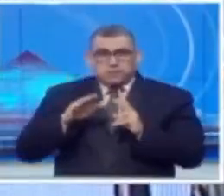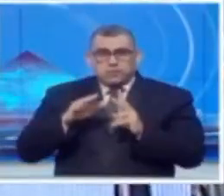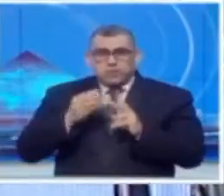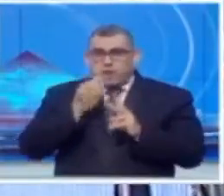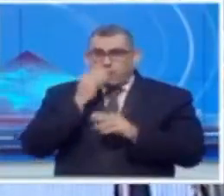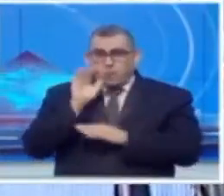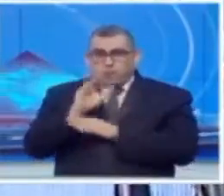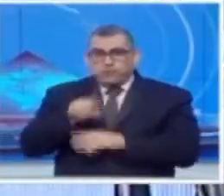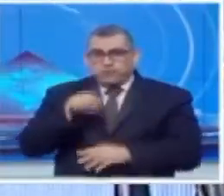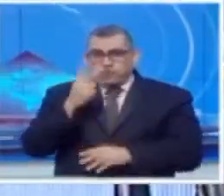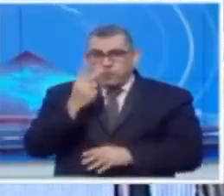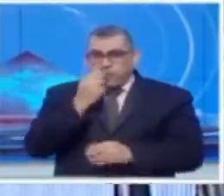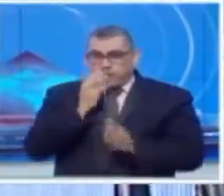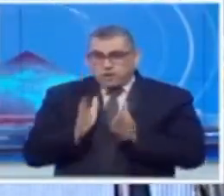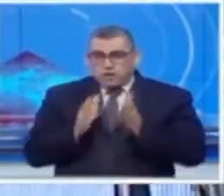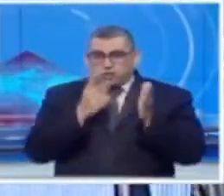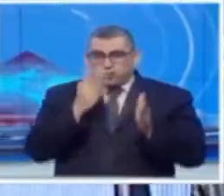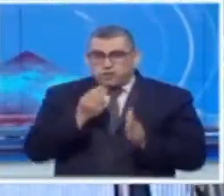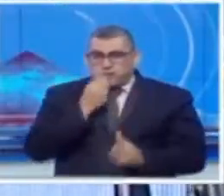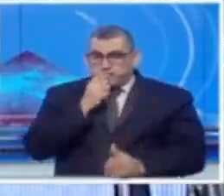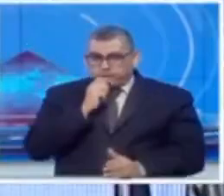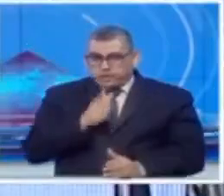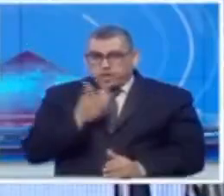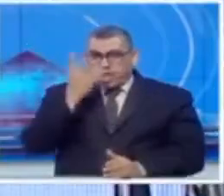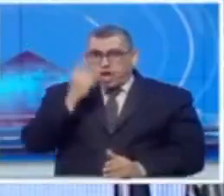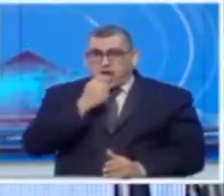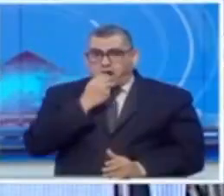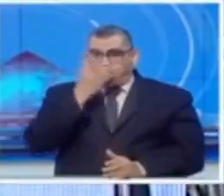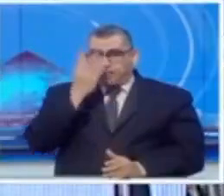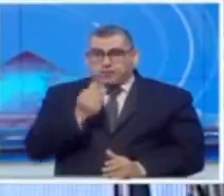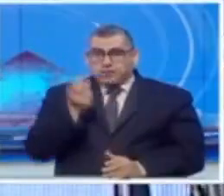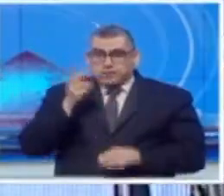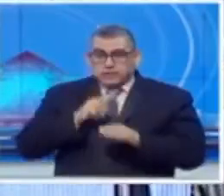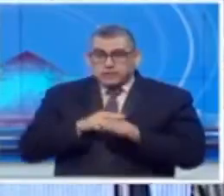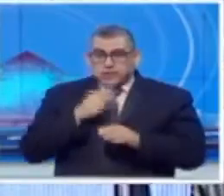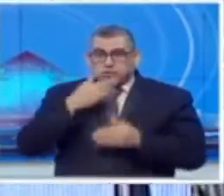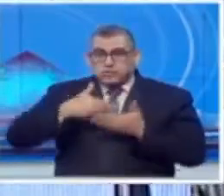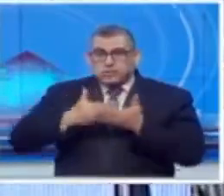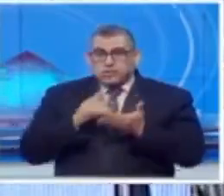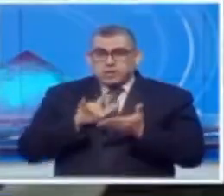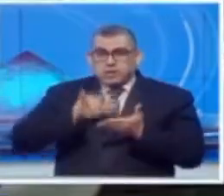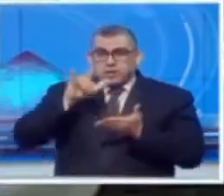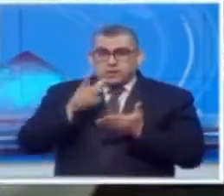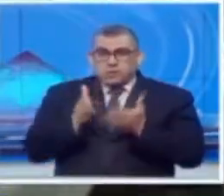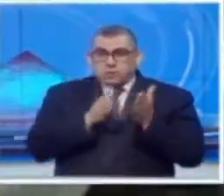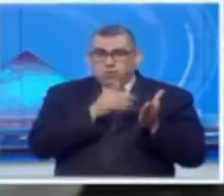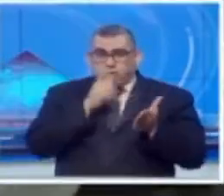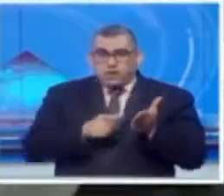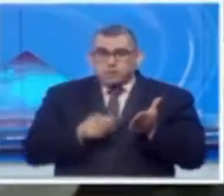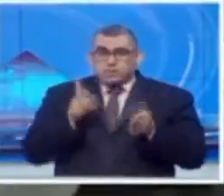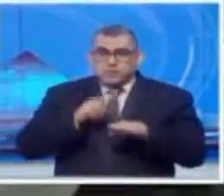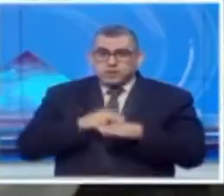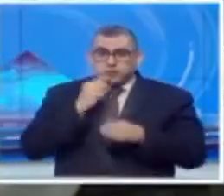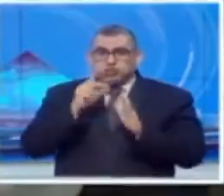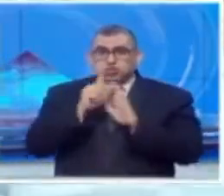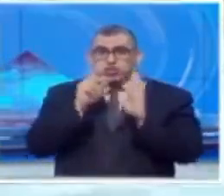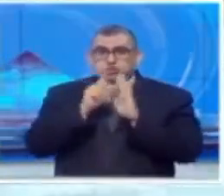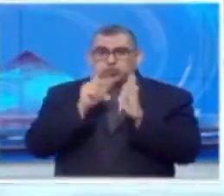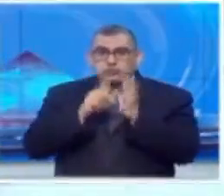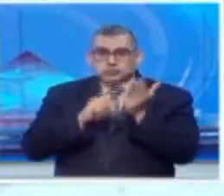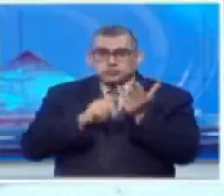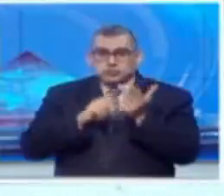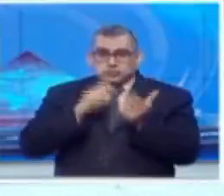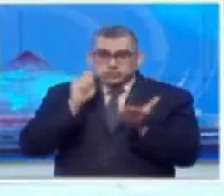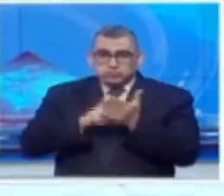والوجبتين يوميا الفطار والعشاء غير سعر تذكرة الطيران. اشتراطات عدة وضعت